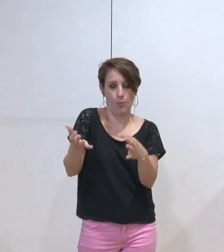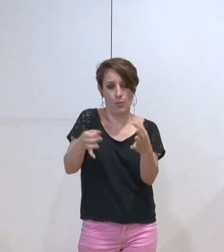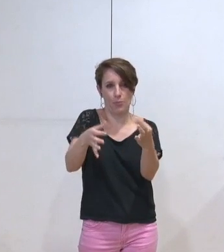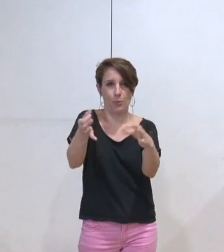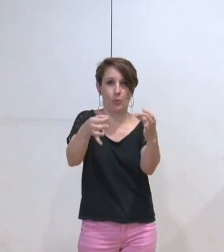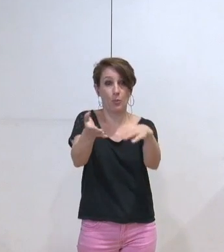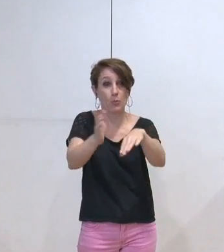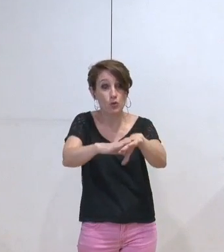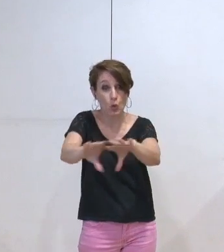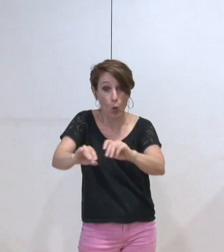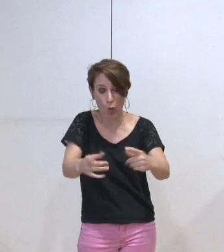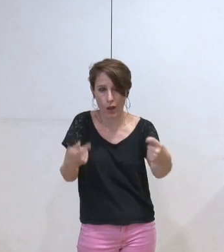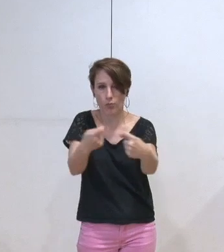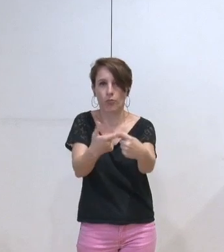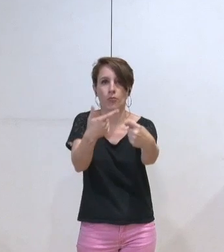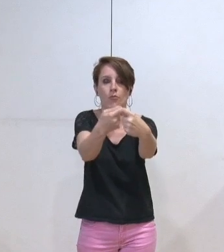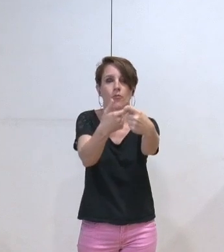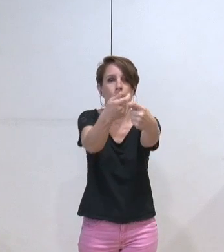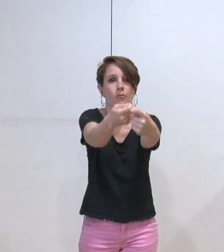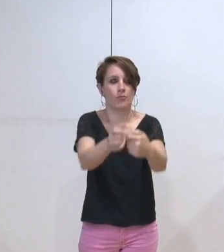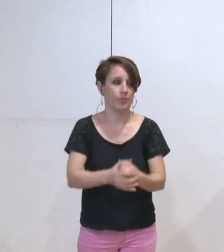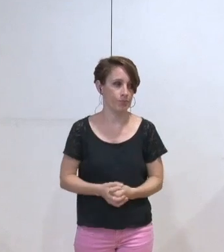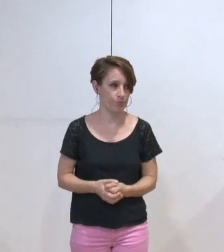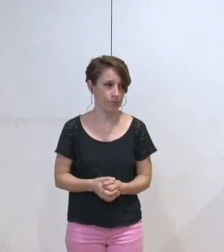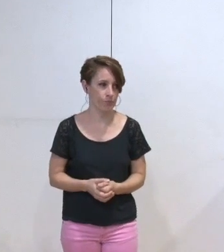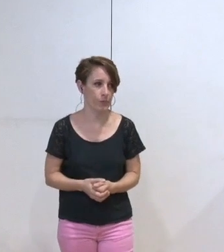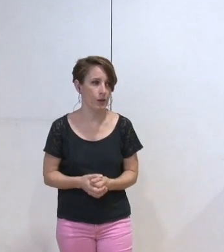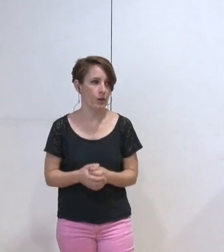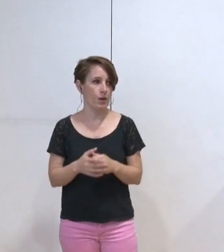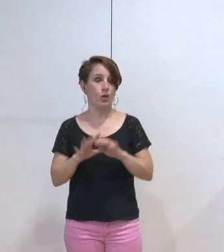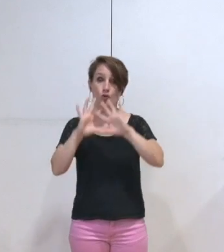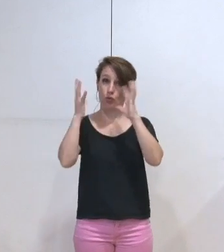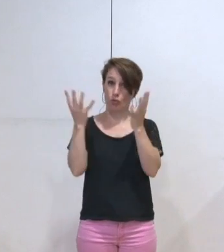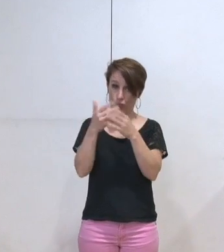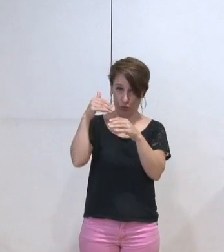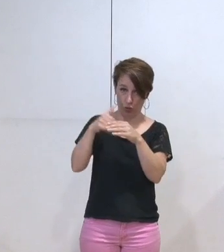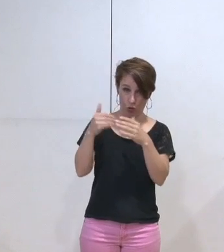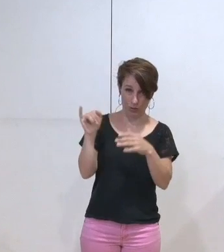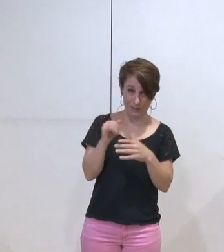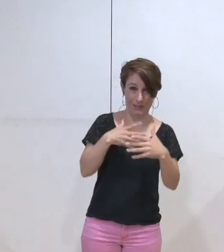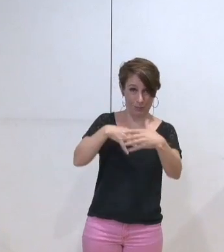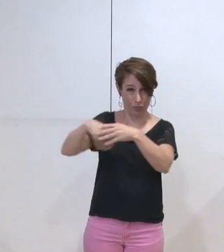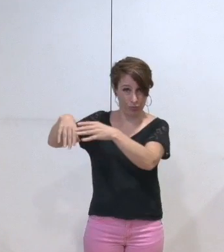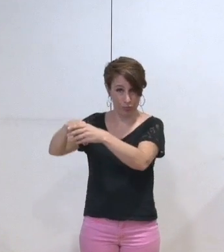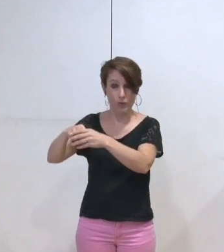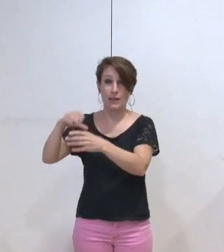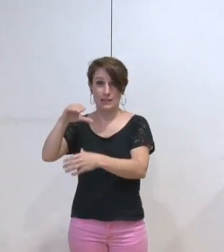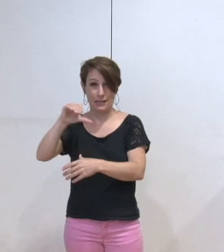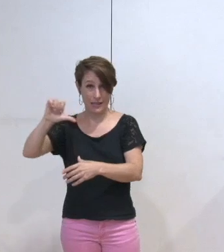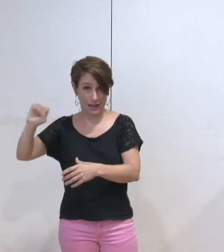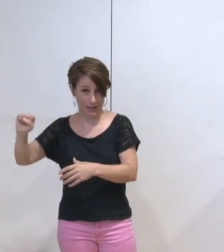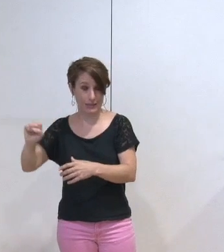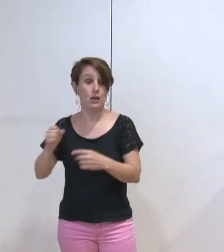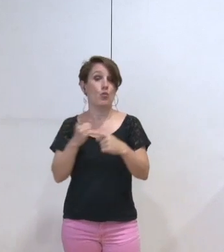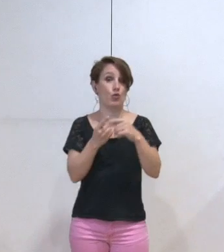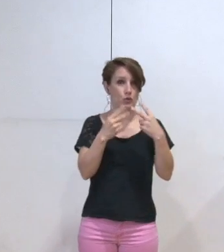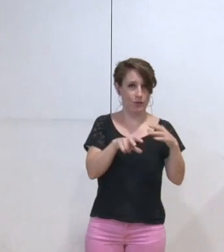reviendrai dessus au plus globalement à la fin englobant à la fois la ville et le CCAS à ce titre certains thèmes impliquant